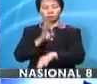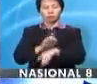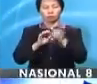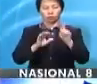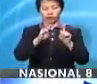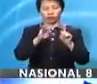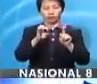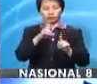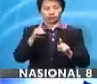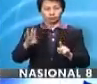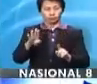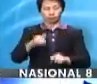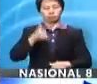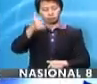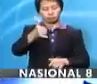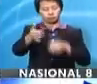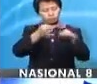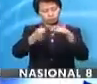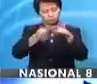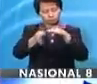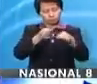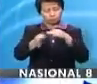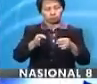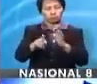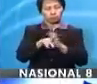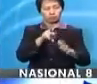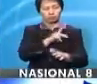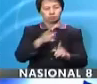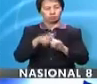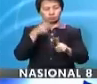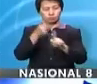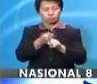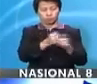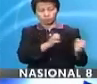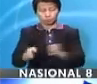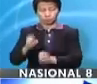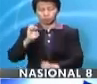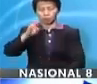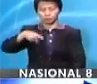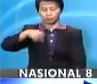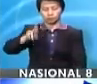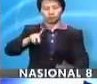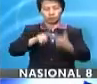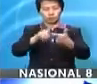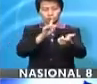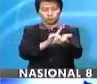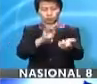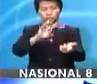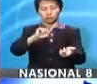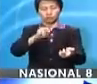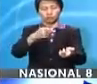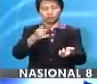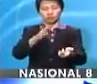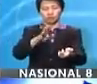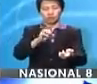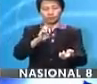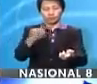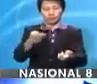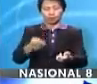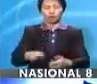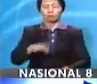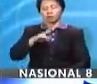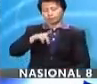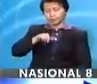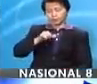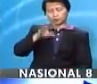1MDB. Terus hadir untuk memberi keterangan Ketua Pengarah Unit Perancang Ekonomi EPU Datuk Sri Dr. Rahmat B.B. Yusof. PAC